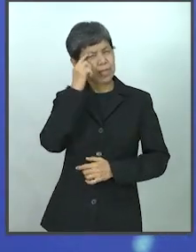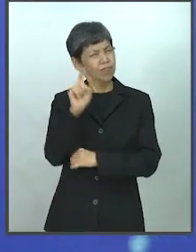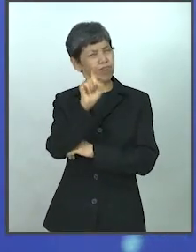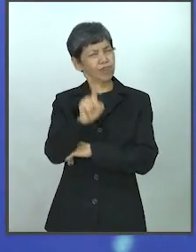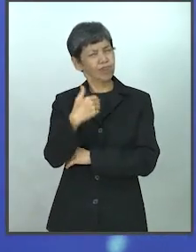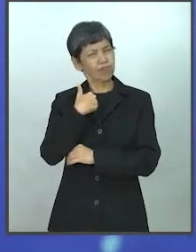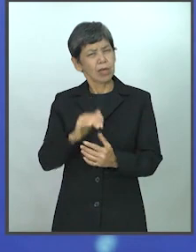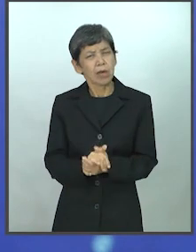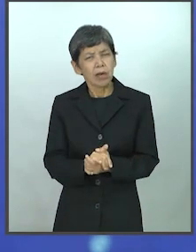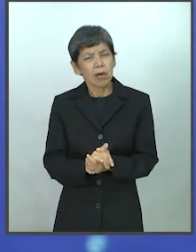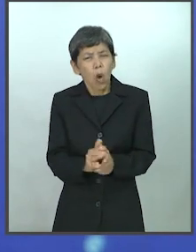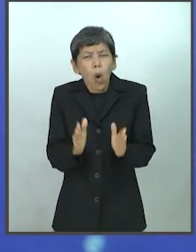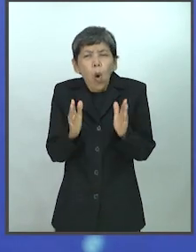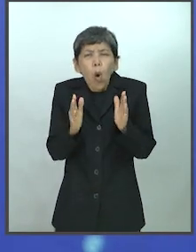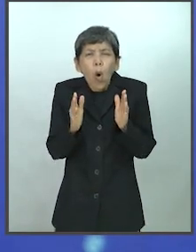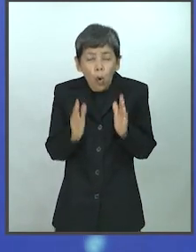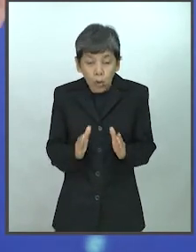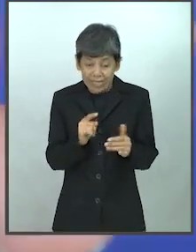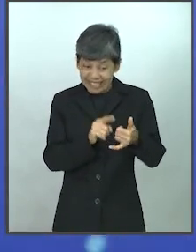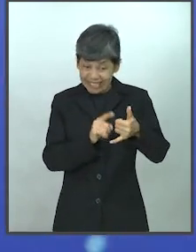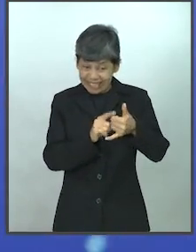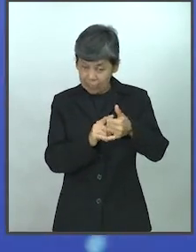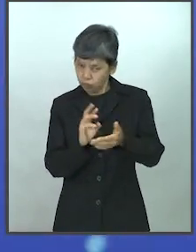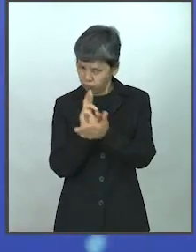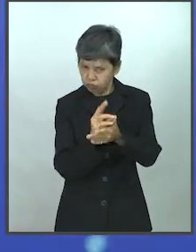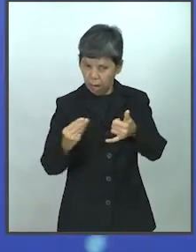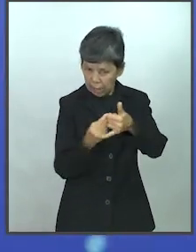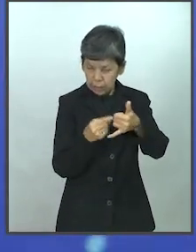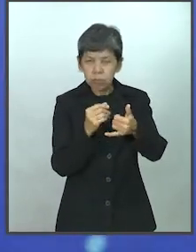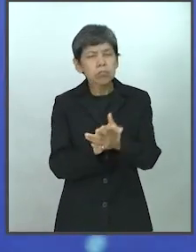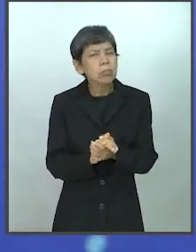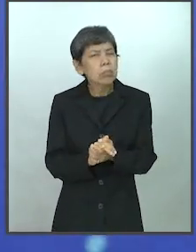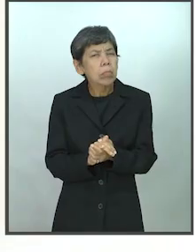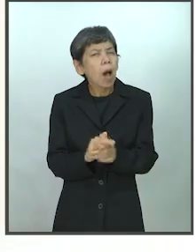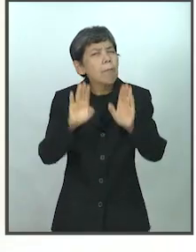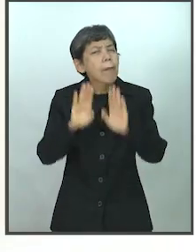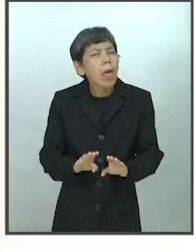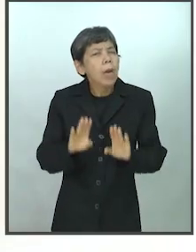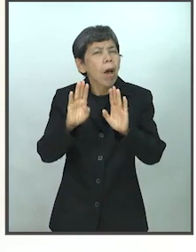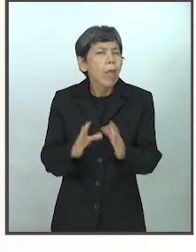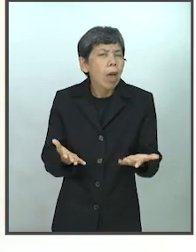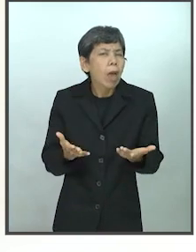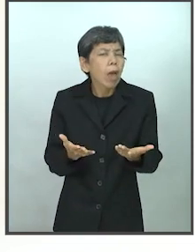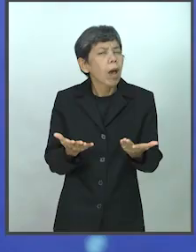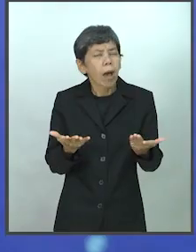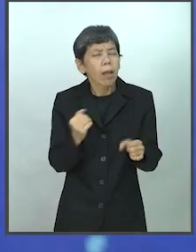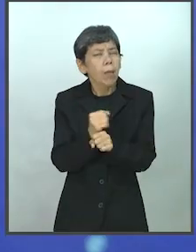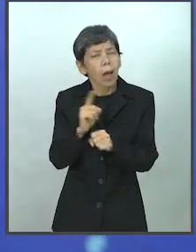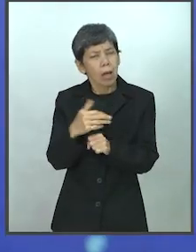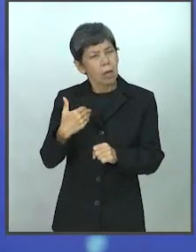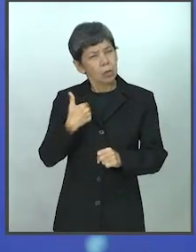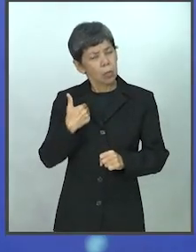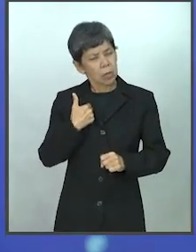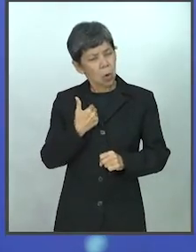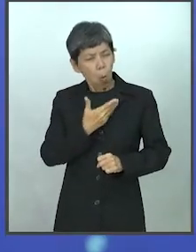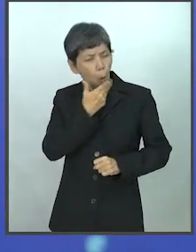ยก็คือว่าบุคคลที่จะมารับรางวัลตรงนี้เนี่ยมันควรจะเป็นมายังไงเป็นรูปแบบไหนแล้วต้องมี